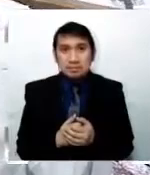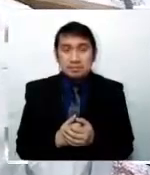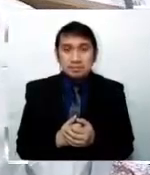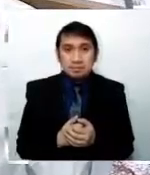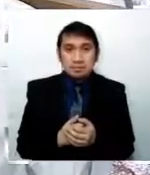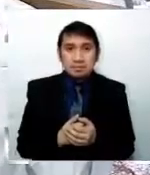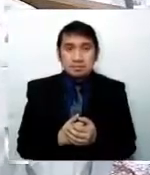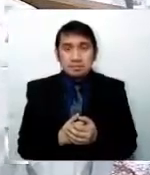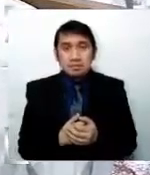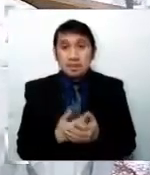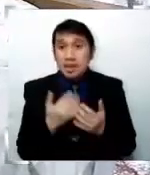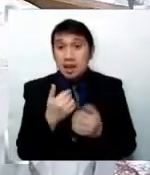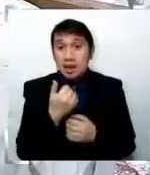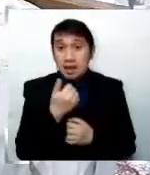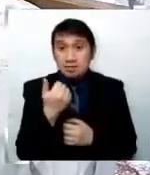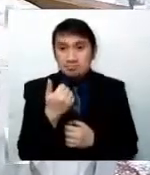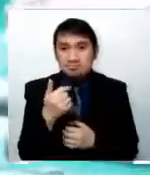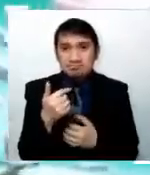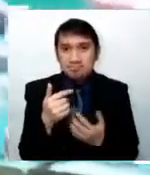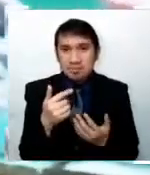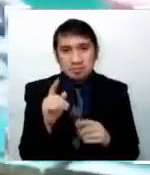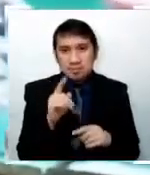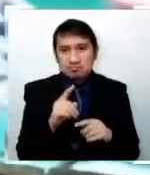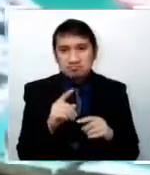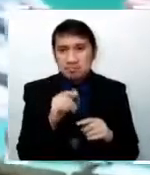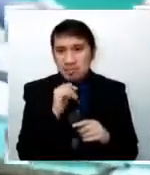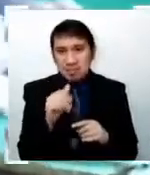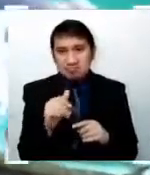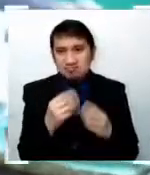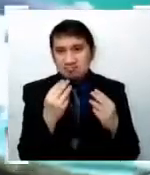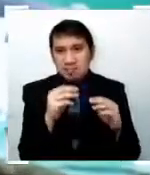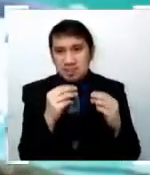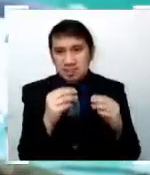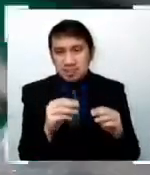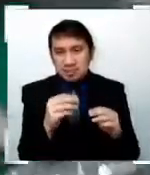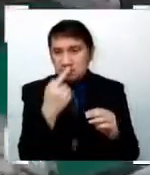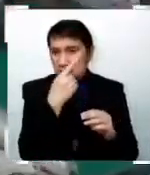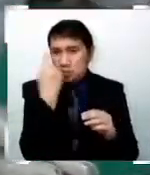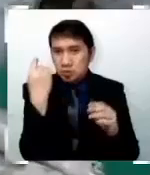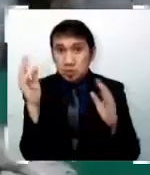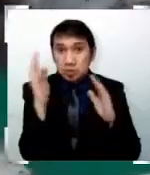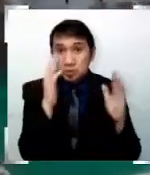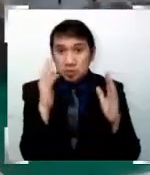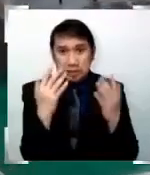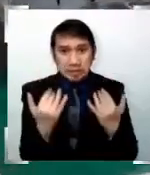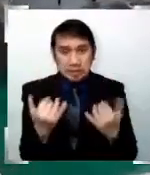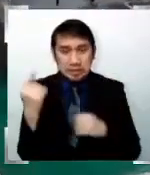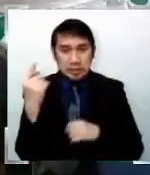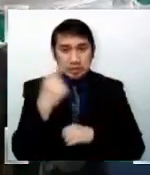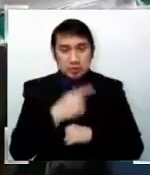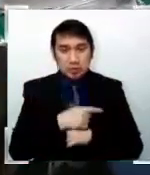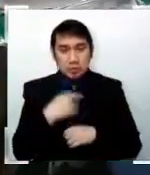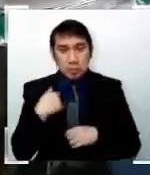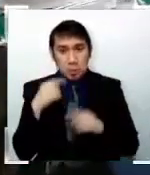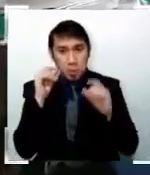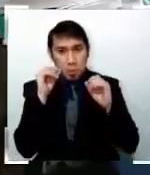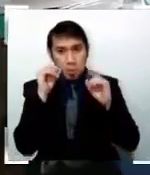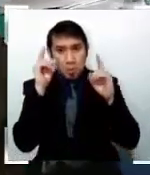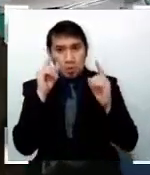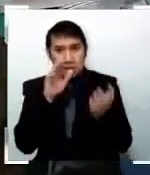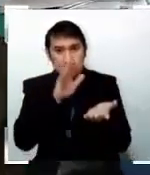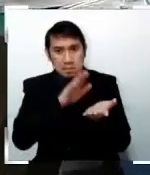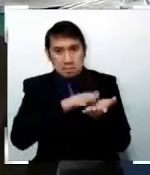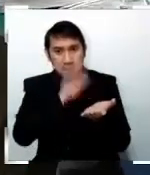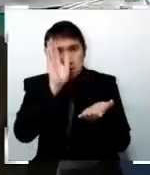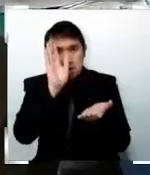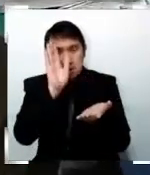Ilang araw hindi nakapamalengke si Annabel dahil sa bagyong Julina. Ngayong araw, nagulat siyang tumaas na ng 20 pesos ang bangus